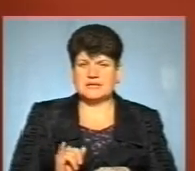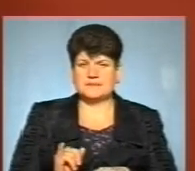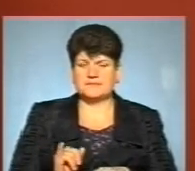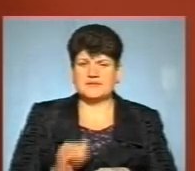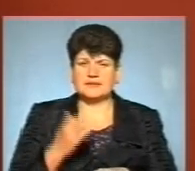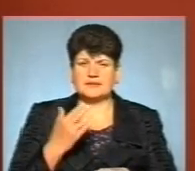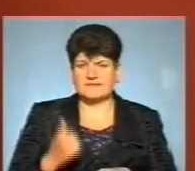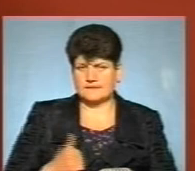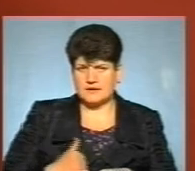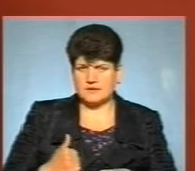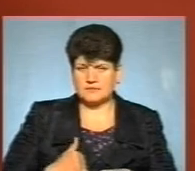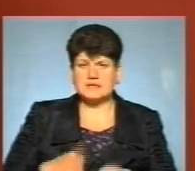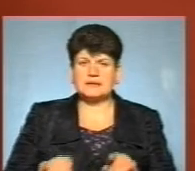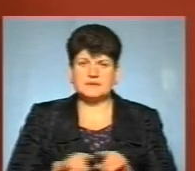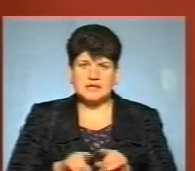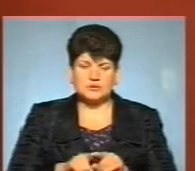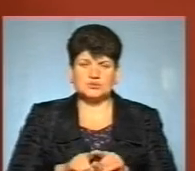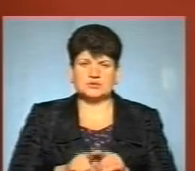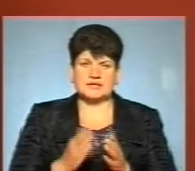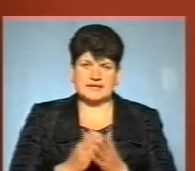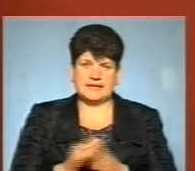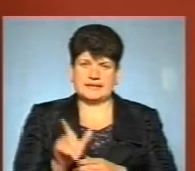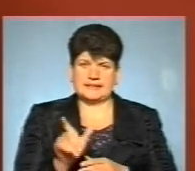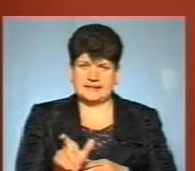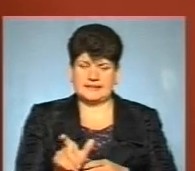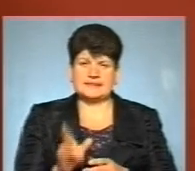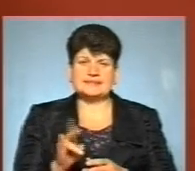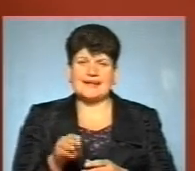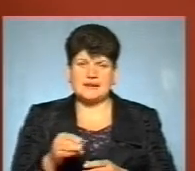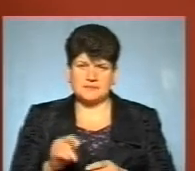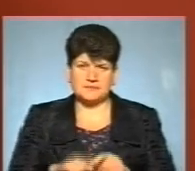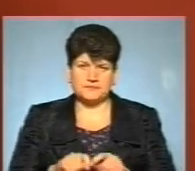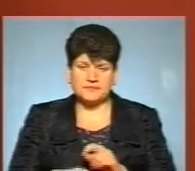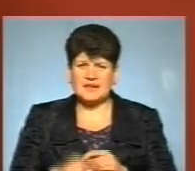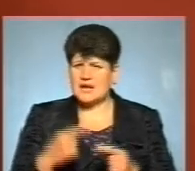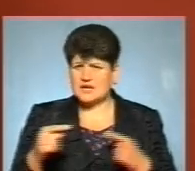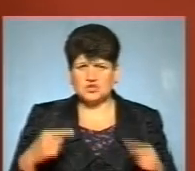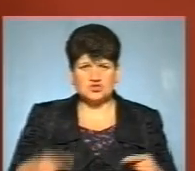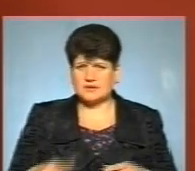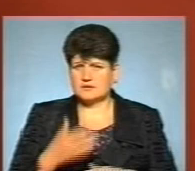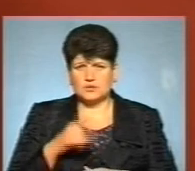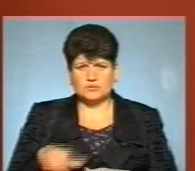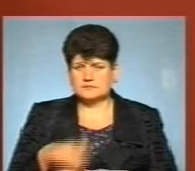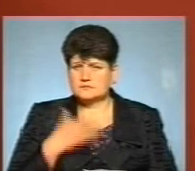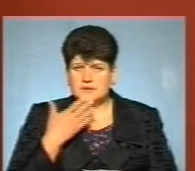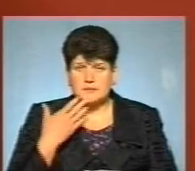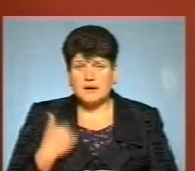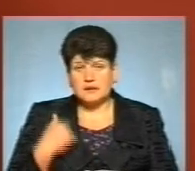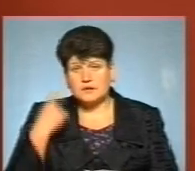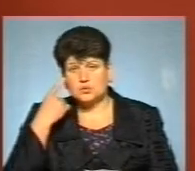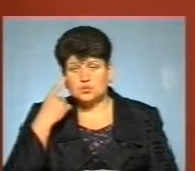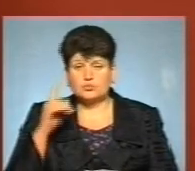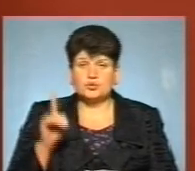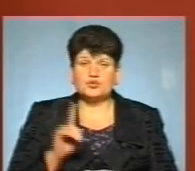Національної гвардії там теж встановлені терміни тестування. Для всіх інших термінів немає, але я думаю,